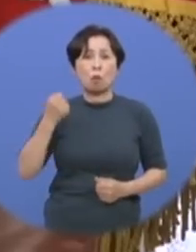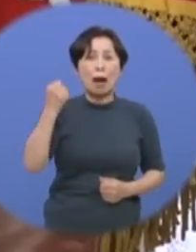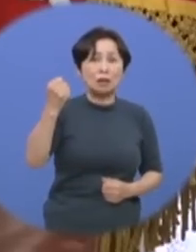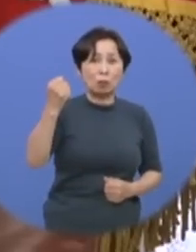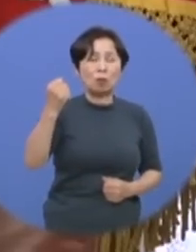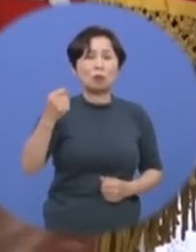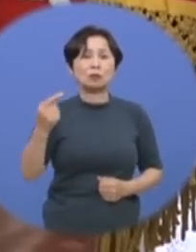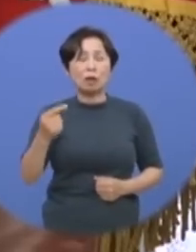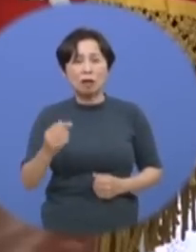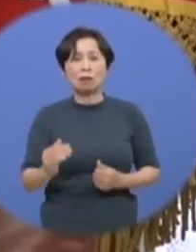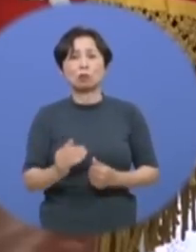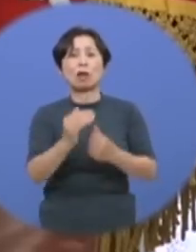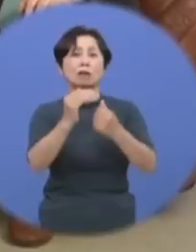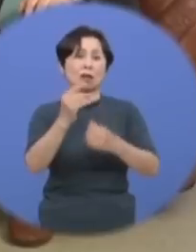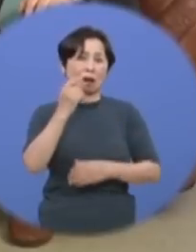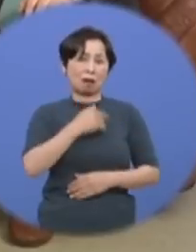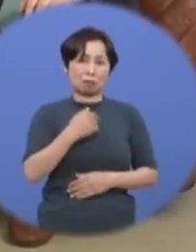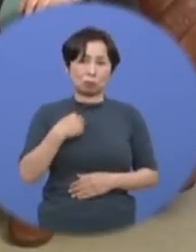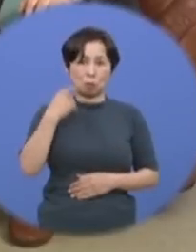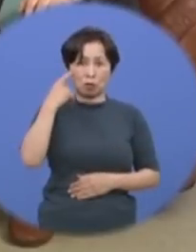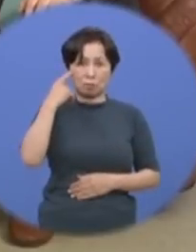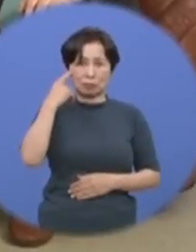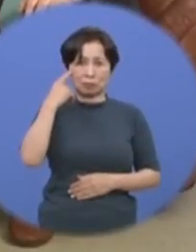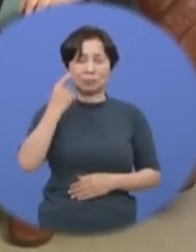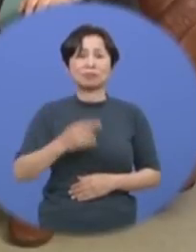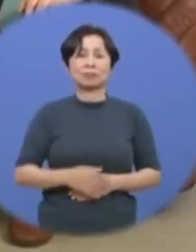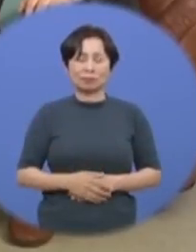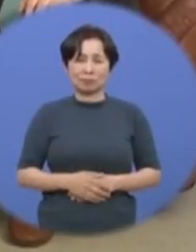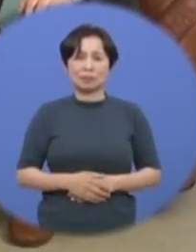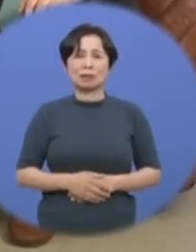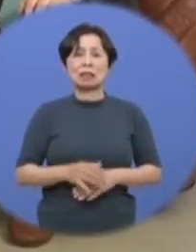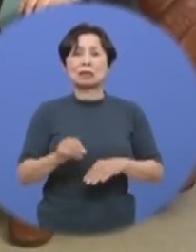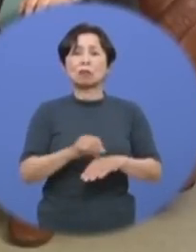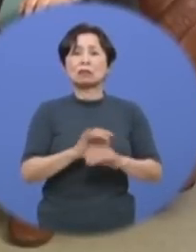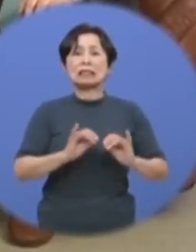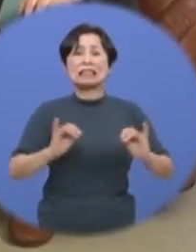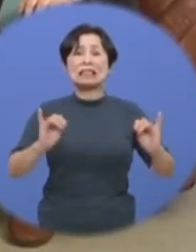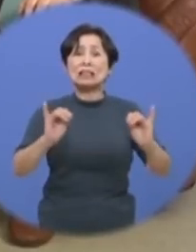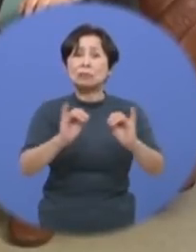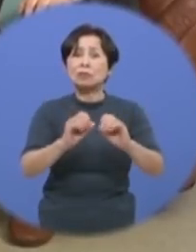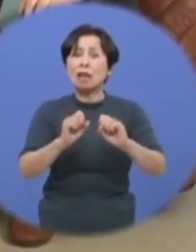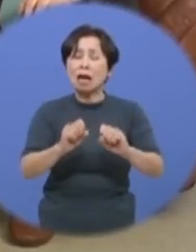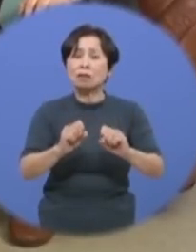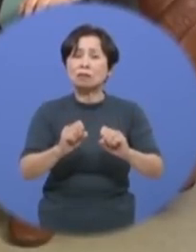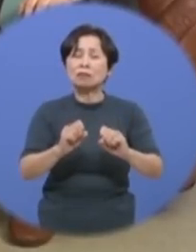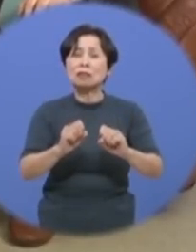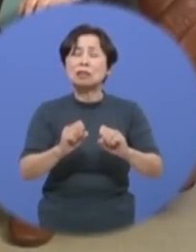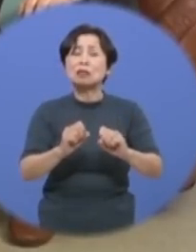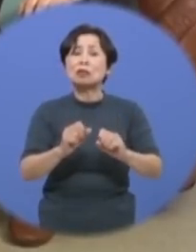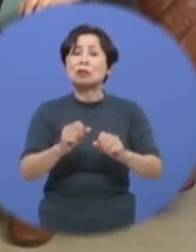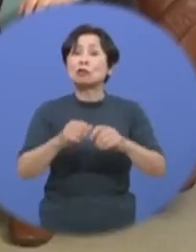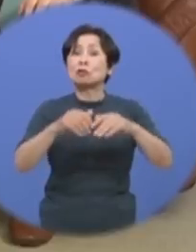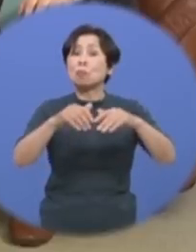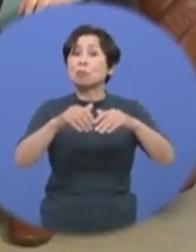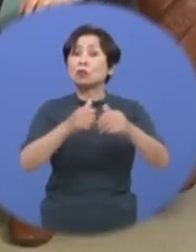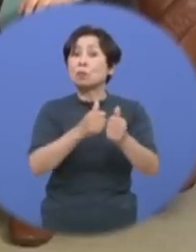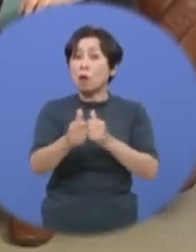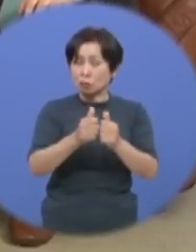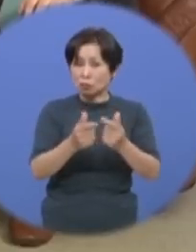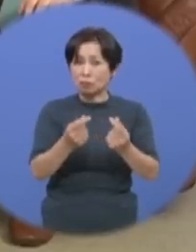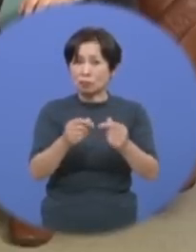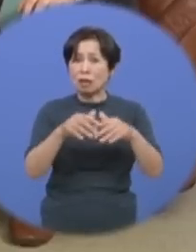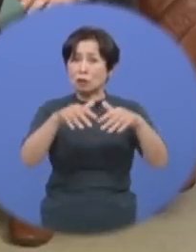ちのは恐れできると思うんですねそれからあの特にチームスポーツはねフォアザ中でもですからねあの